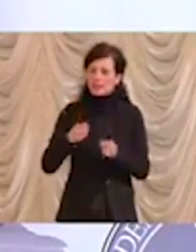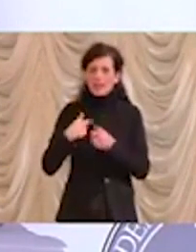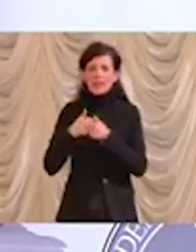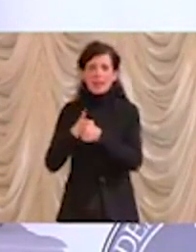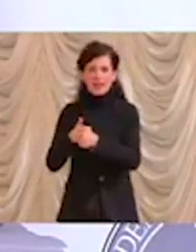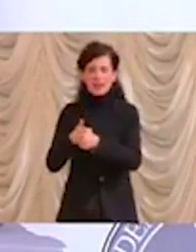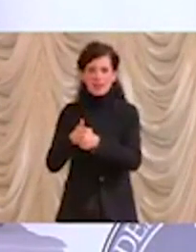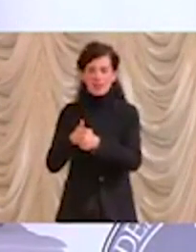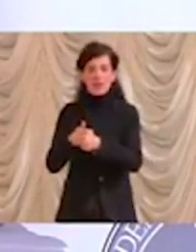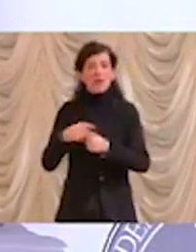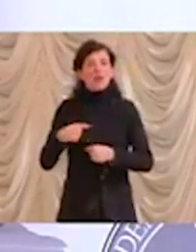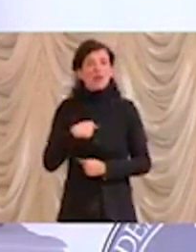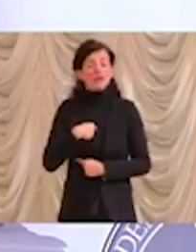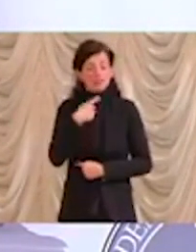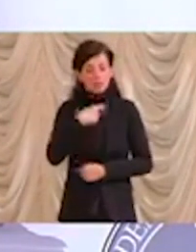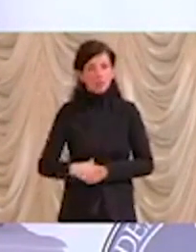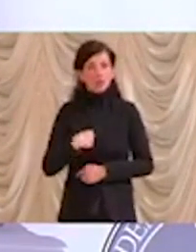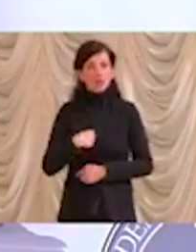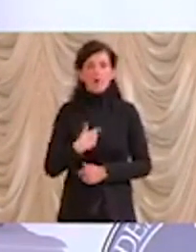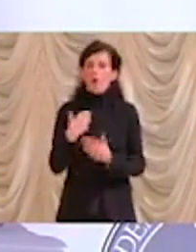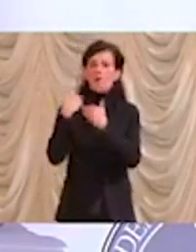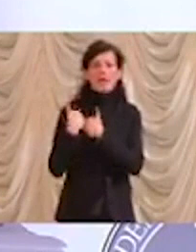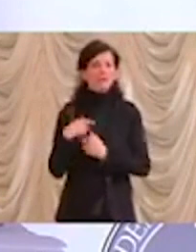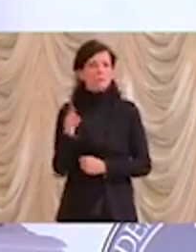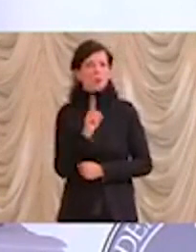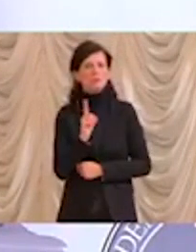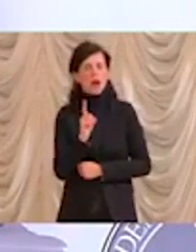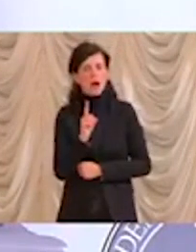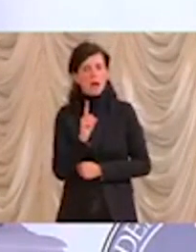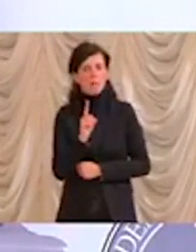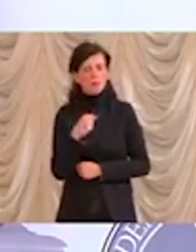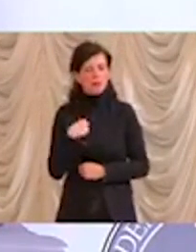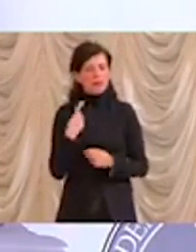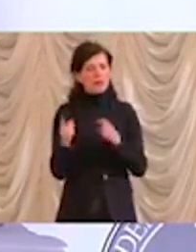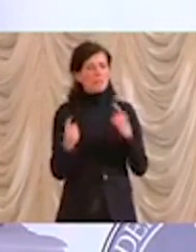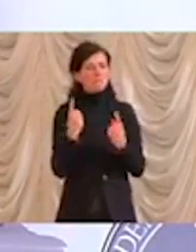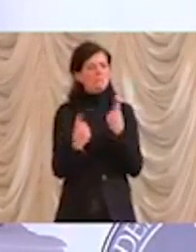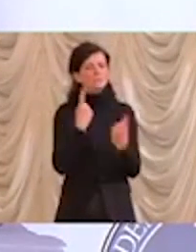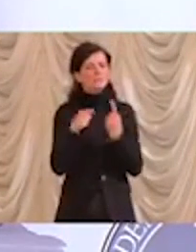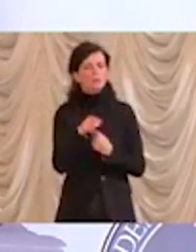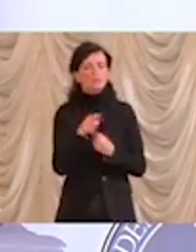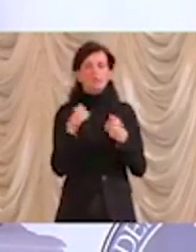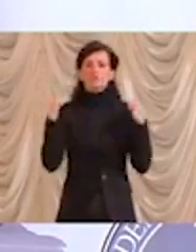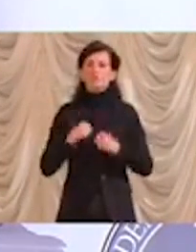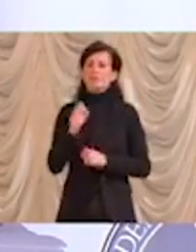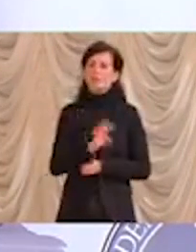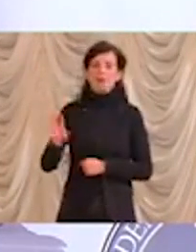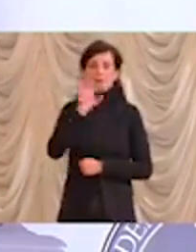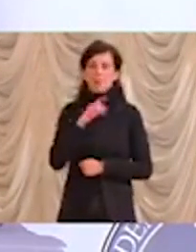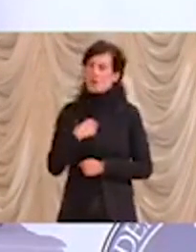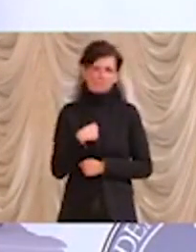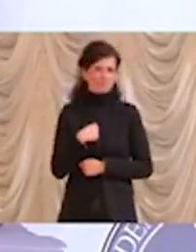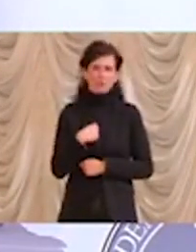Ich werde nicht als jemand in die Geschichte eingehen, der nichts getan hat. Ich werde bis zum letzten Tropfen Schweiß kämpfen, um